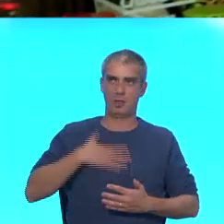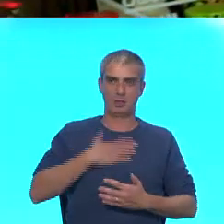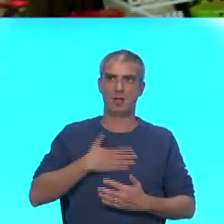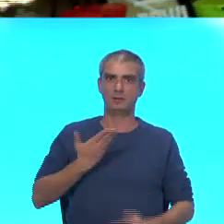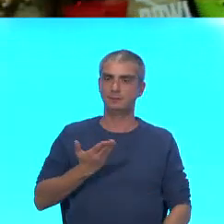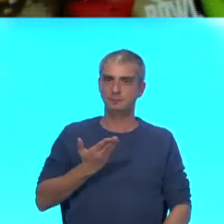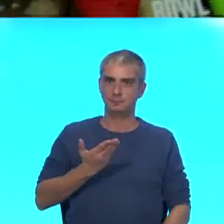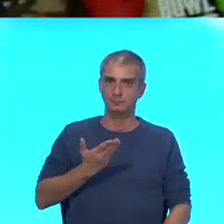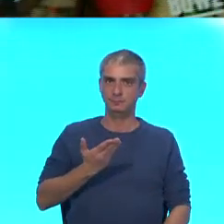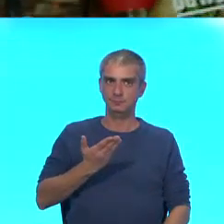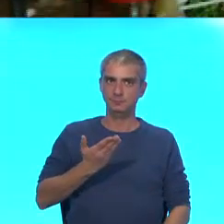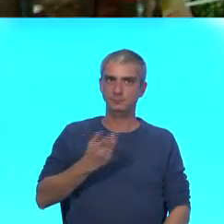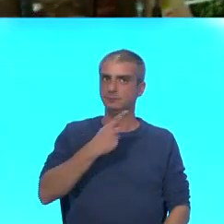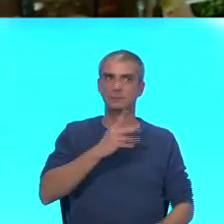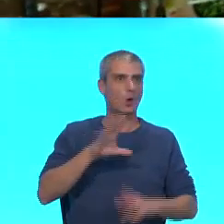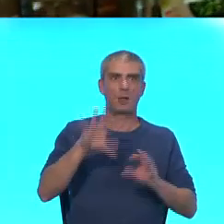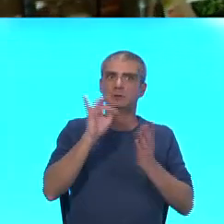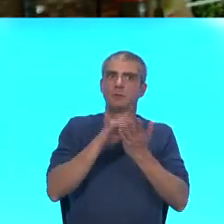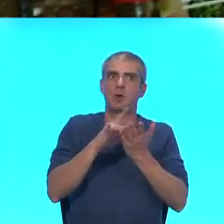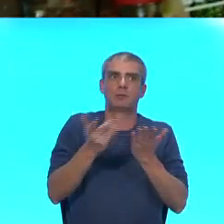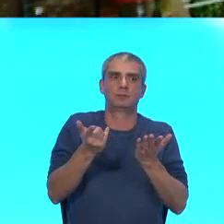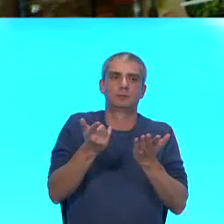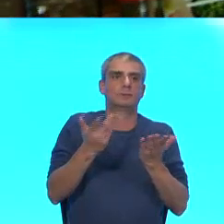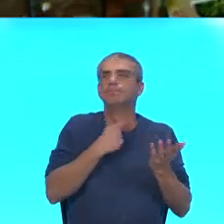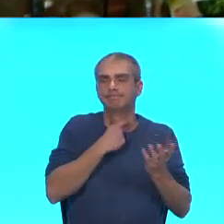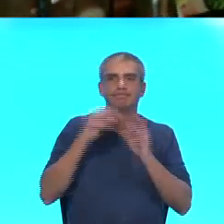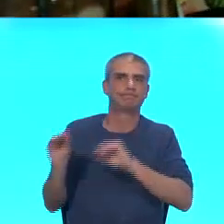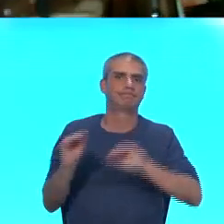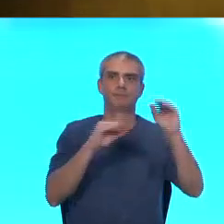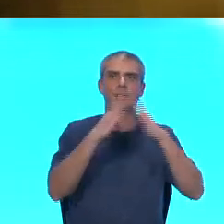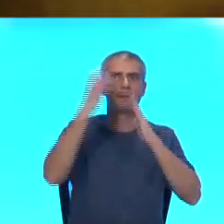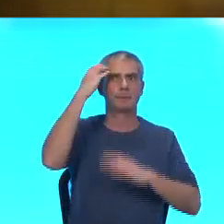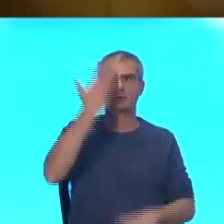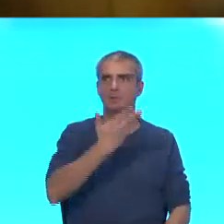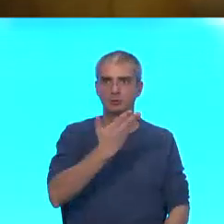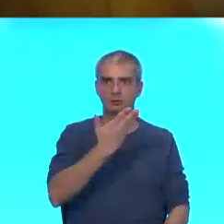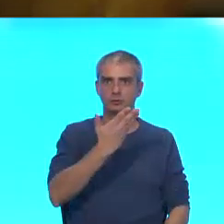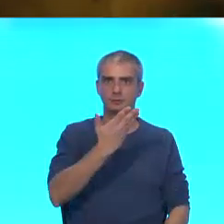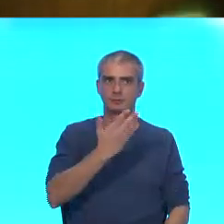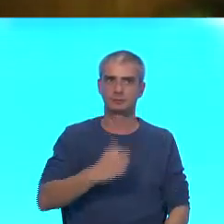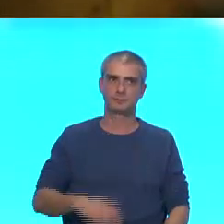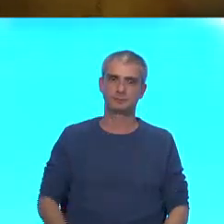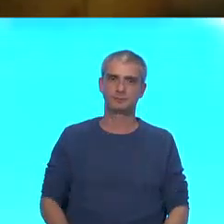נעימים, והם פשוט לא מוצאים מקום בירושלים, והם צריכים לברוח לבית שמש. הנה שי פה מבית הקרם. אתה